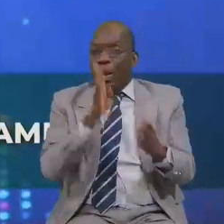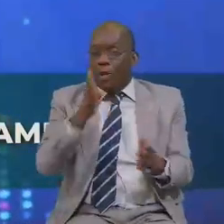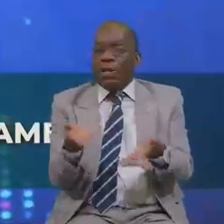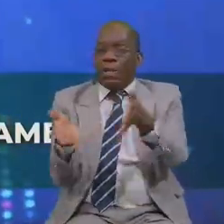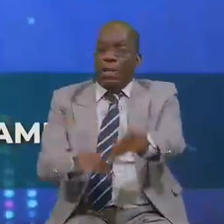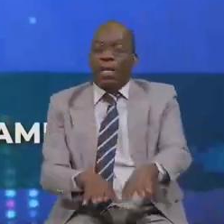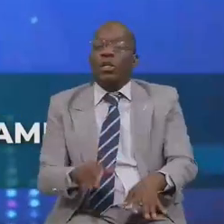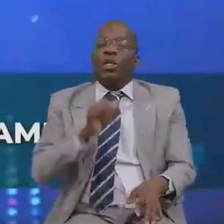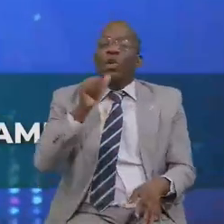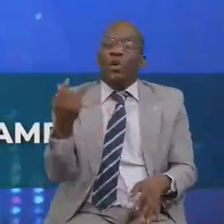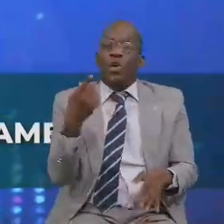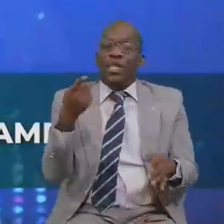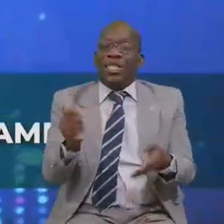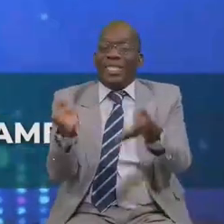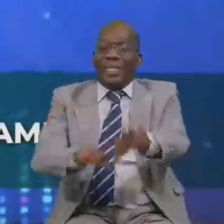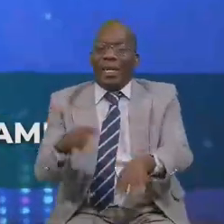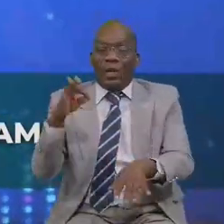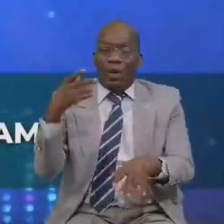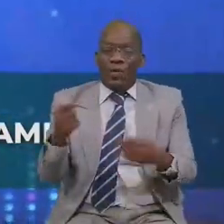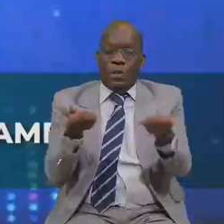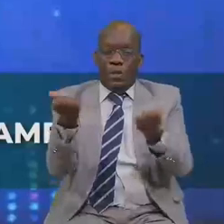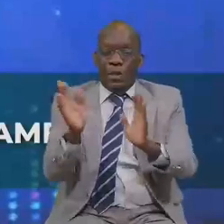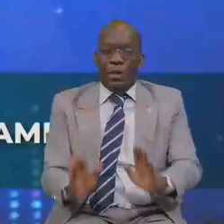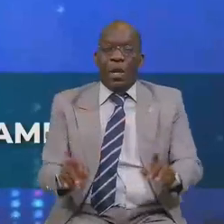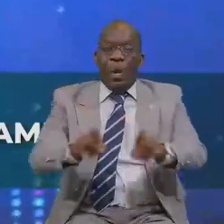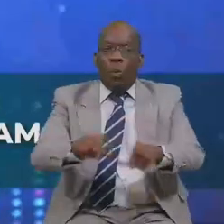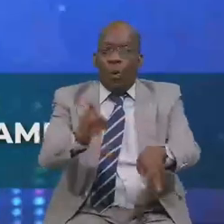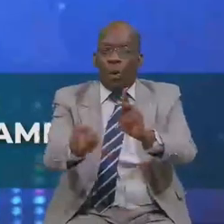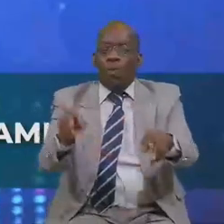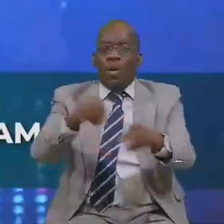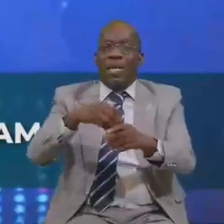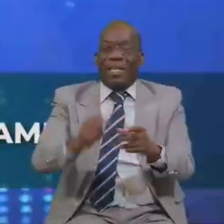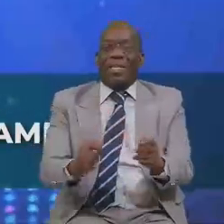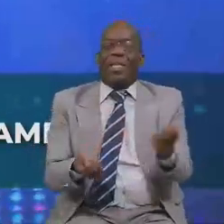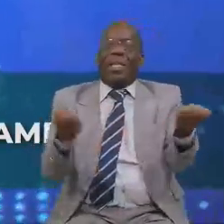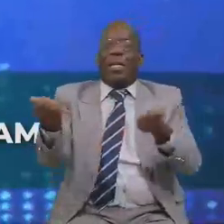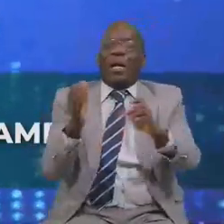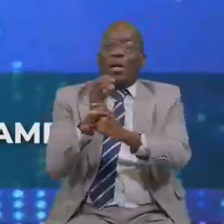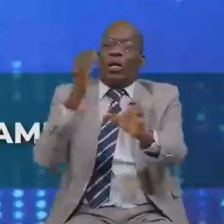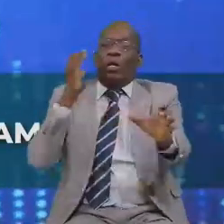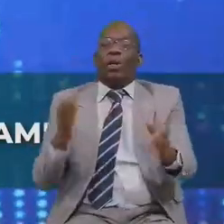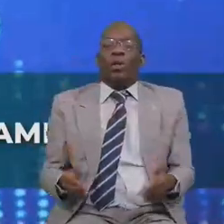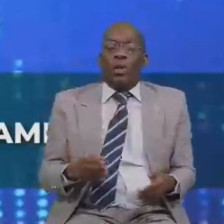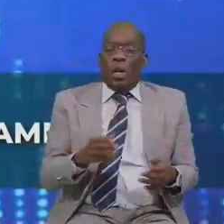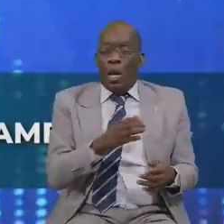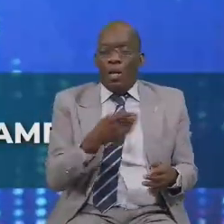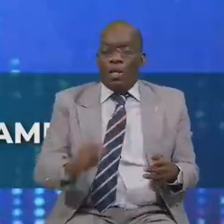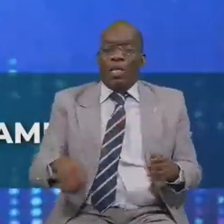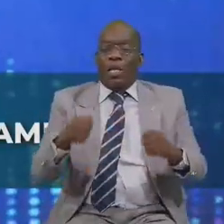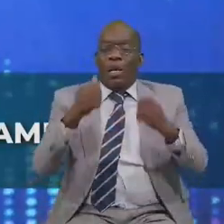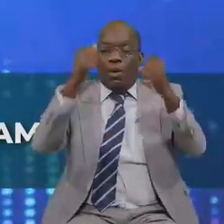Et ça peut causer la mort, pas seulement du chauffeur, des passagers dans le véhicule. L'impuissance et le péril